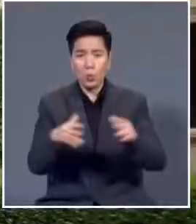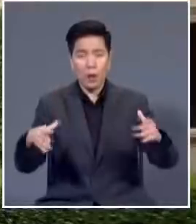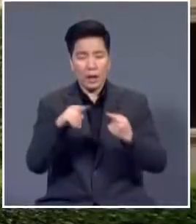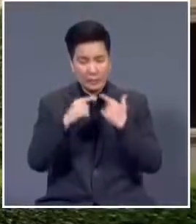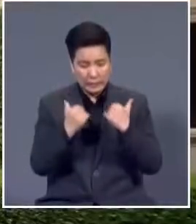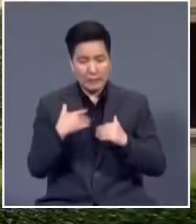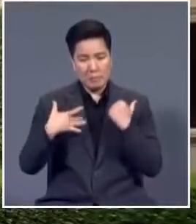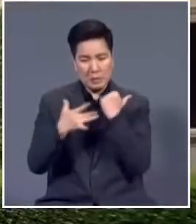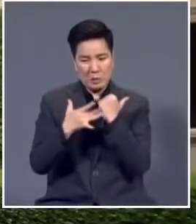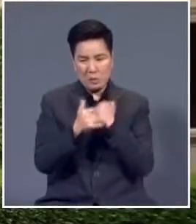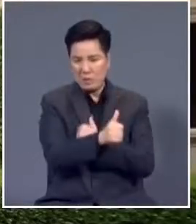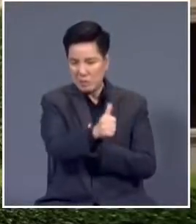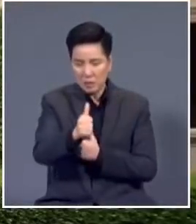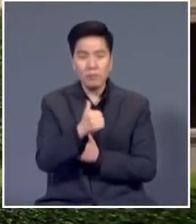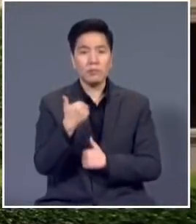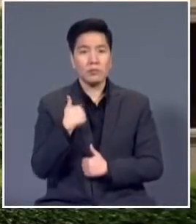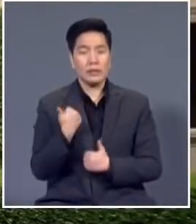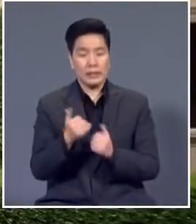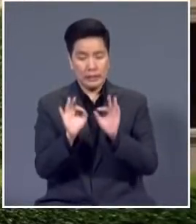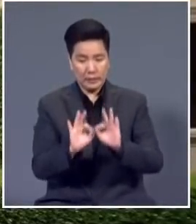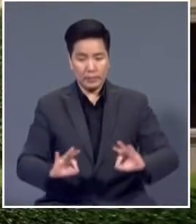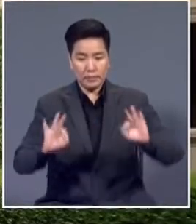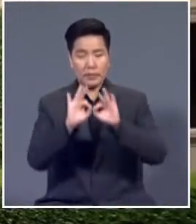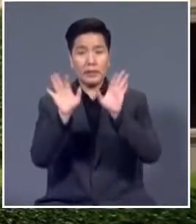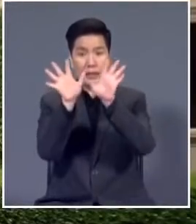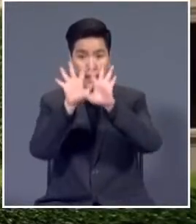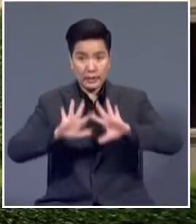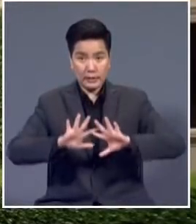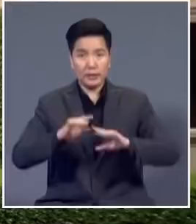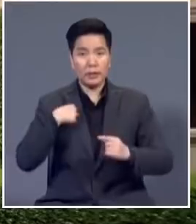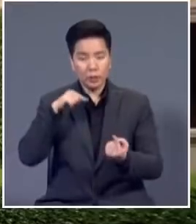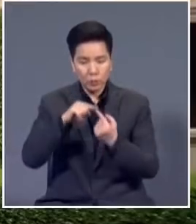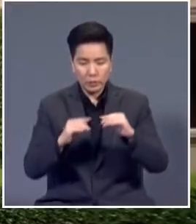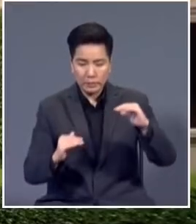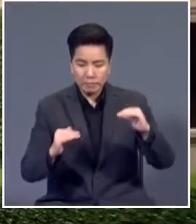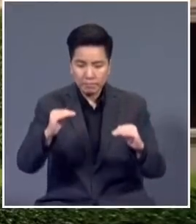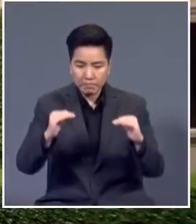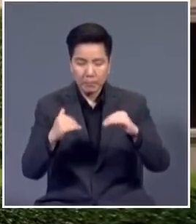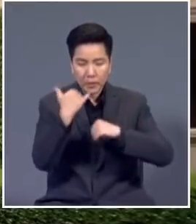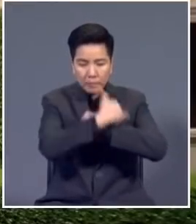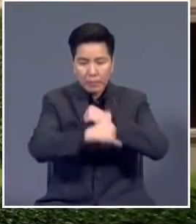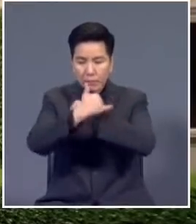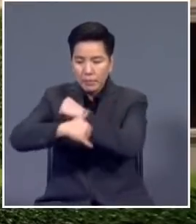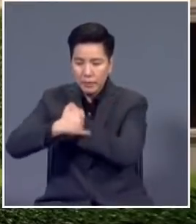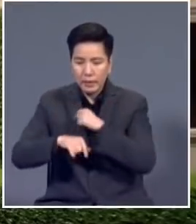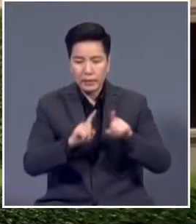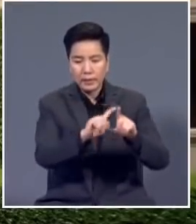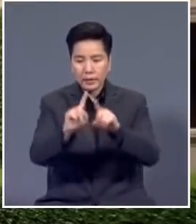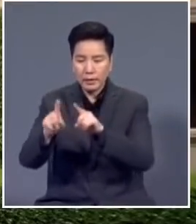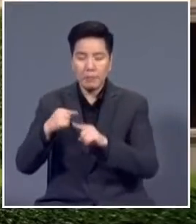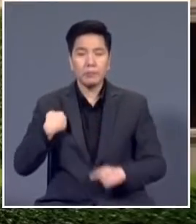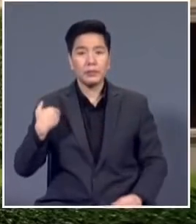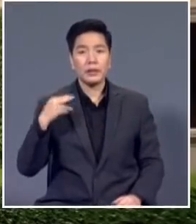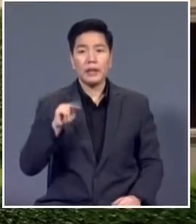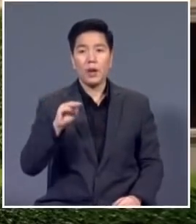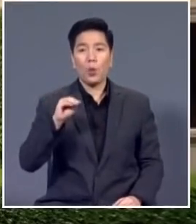นะครับสำหรับประเด็นสำคัญของกลุ่มอาเซียนคงเป็นเรื่องของการหาจุดสมดุลอำนาจระหว่างประเทศต่างๆภายใต้การเปลี่ยนแปลงนโยบายด้าน